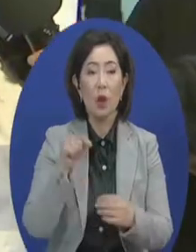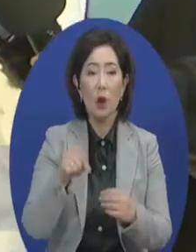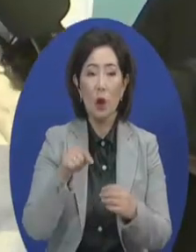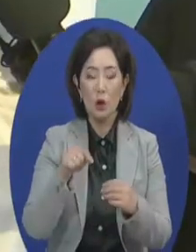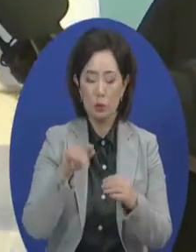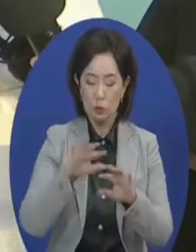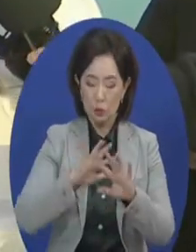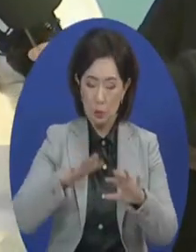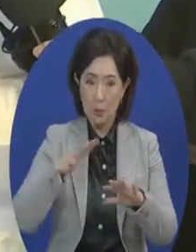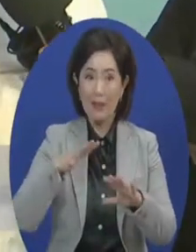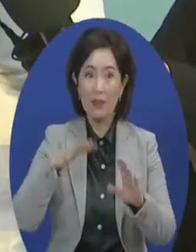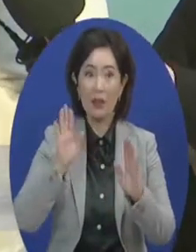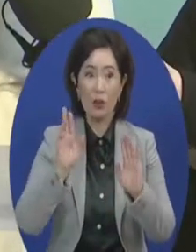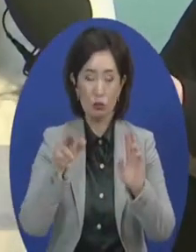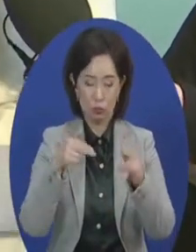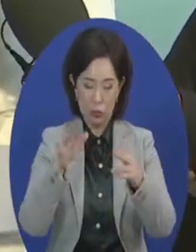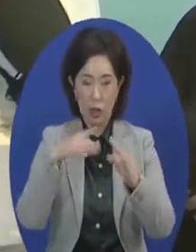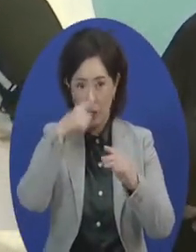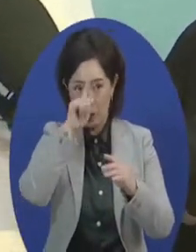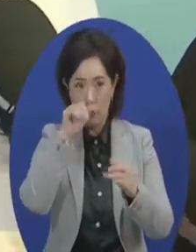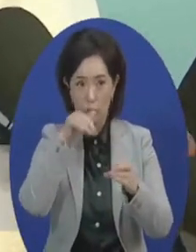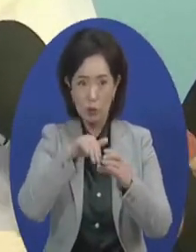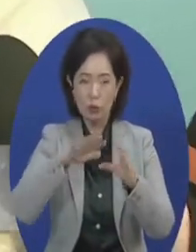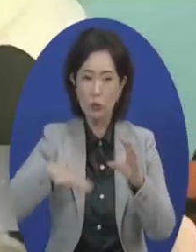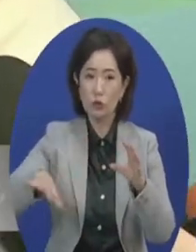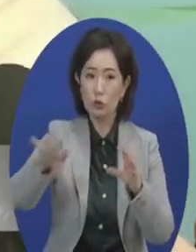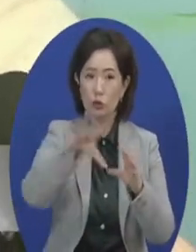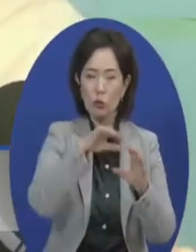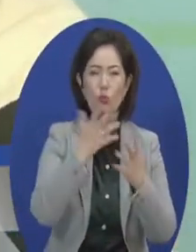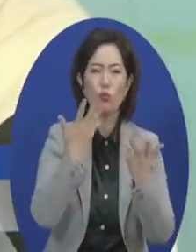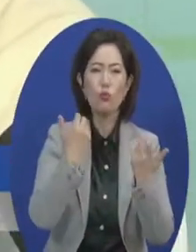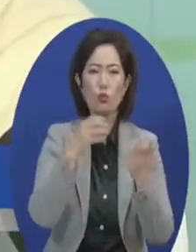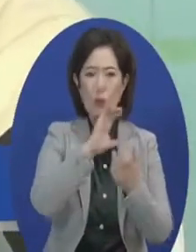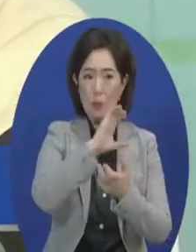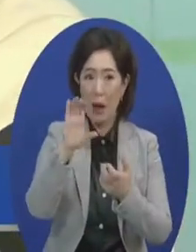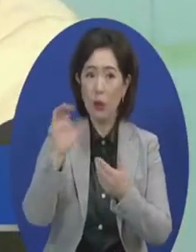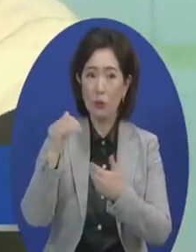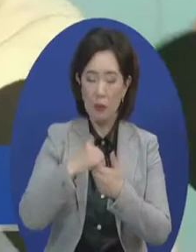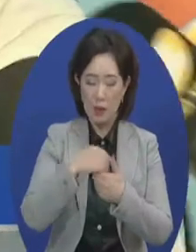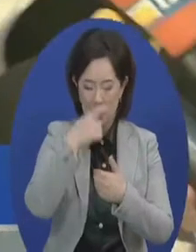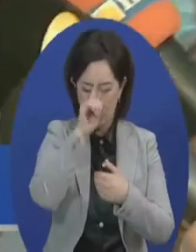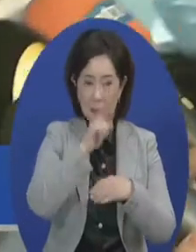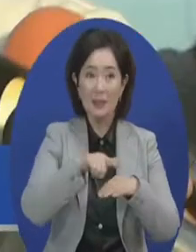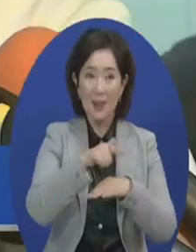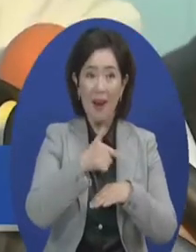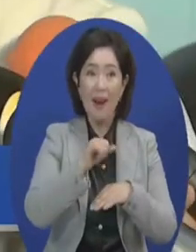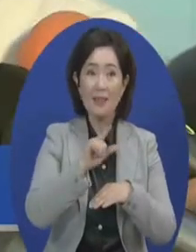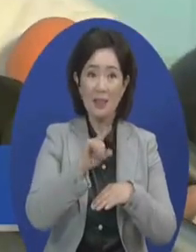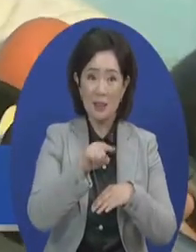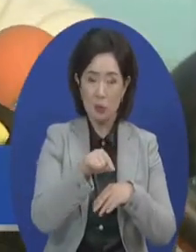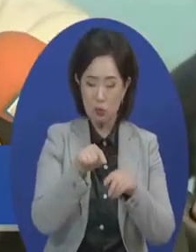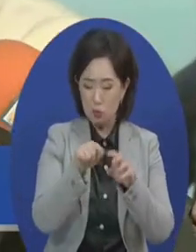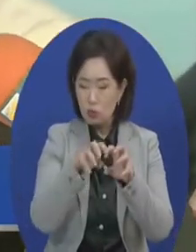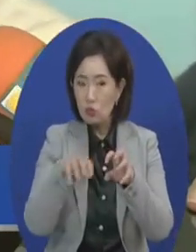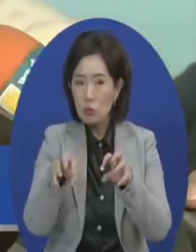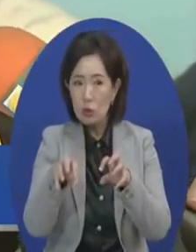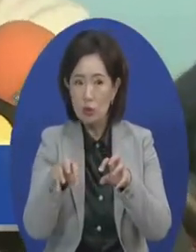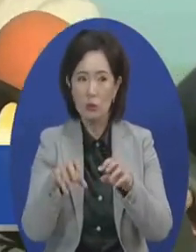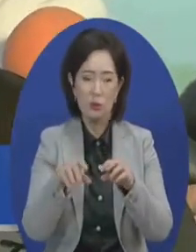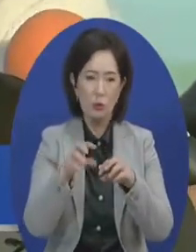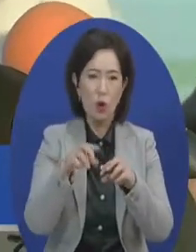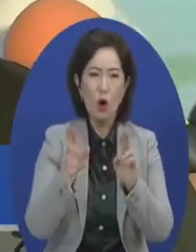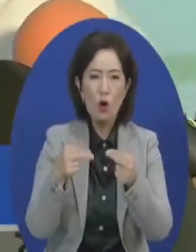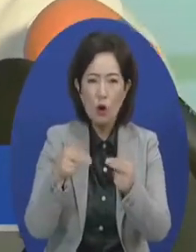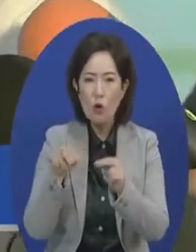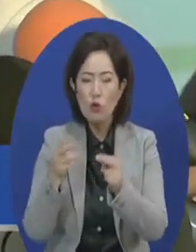Одоо энэ үндсэндээ энэ дотор бол бүх байгууллагууд байрлаж байна энэ дотор. Жишээлбэл манай эрүүл мэндийн газар гэхэд өрөөсөн төлөв байггүй хэдэн